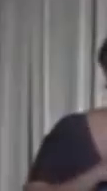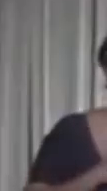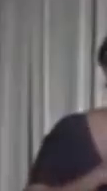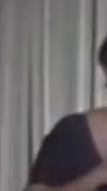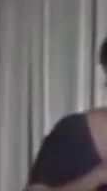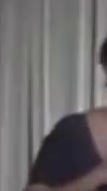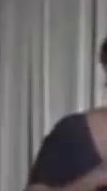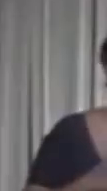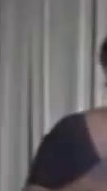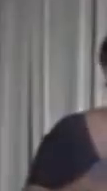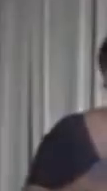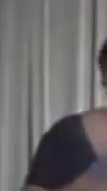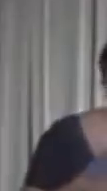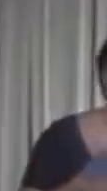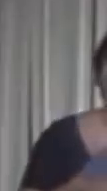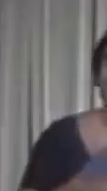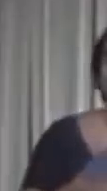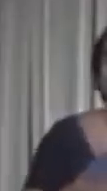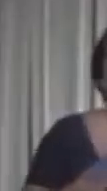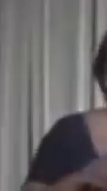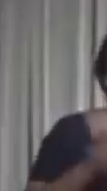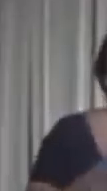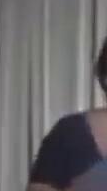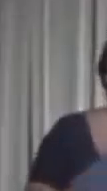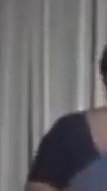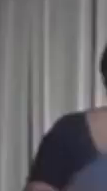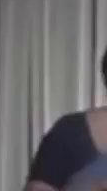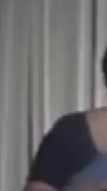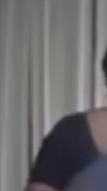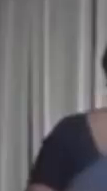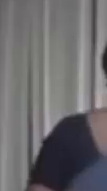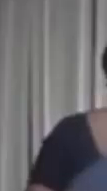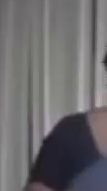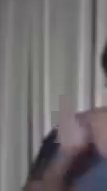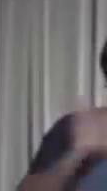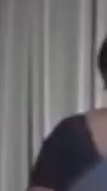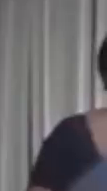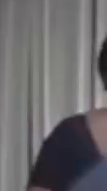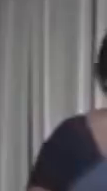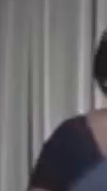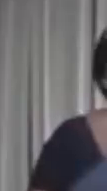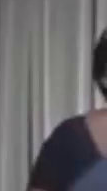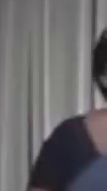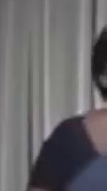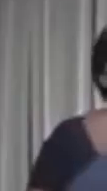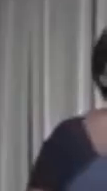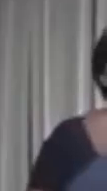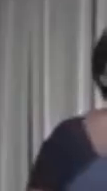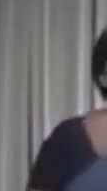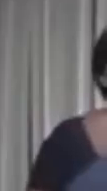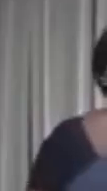இருக்கிறார்கள். அல்லாஹ்வை வஞ்சிப்பதை, அல்லாஹ்வை ஏசுவதை, அல்லாஹ்வை அதாவது அல்லாஹ்வுக்கு எதிராக